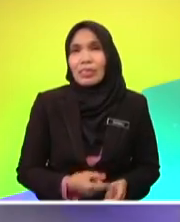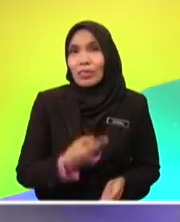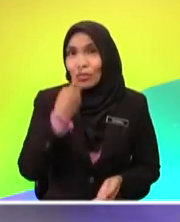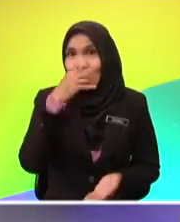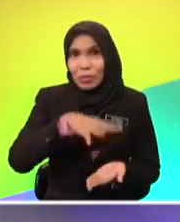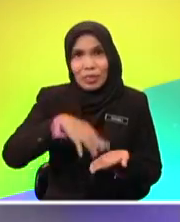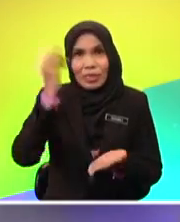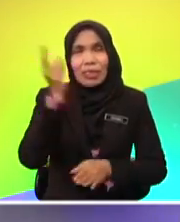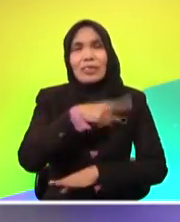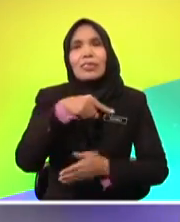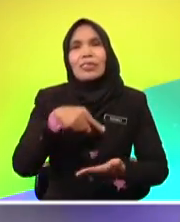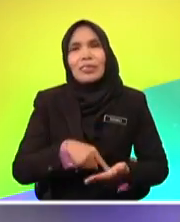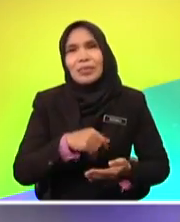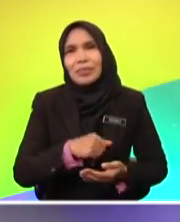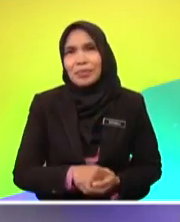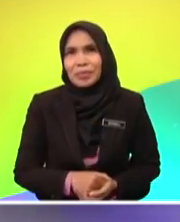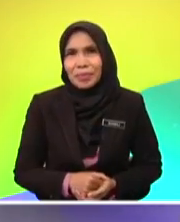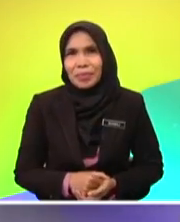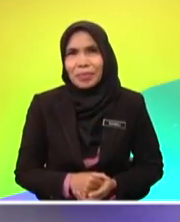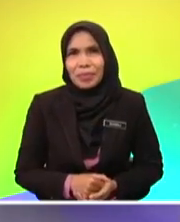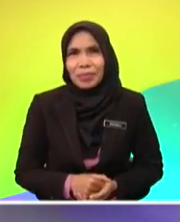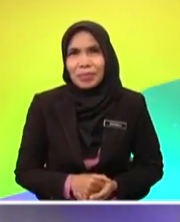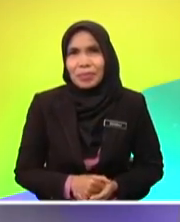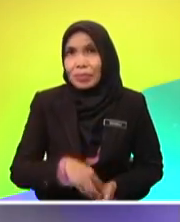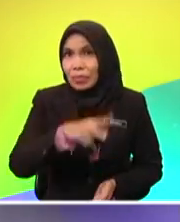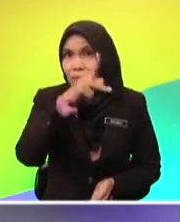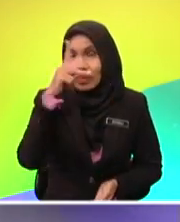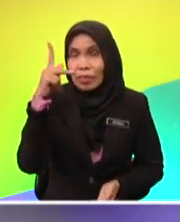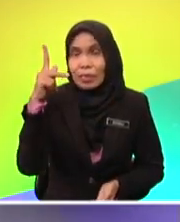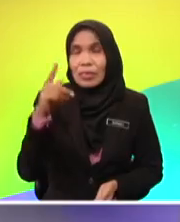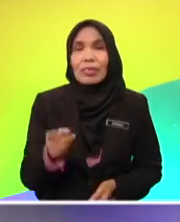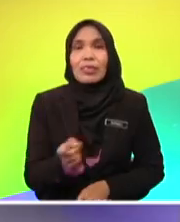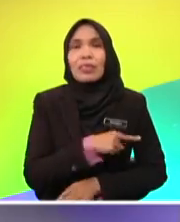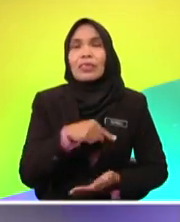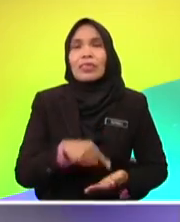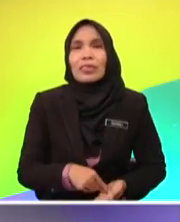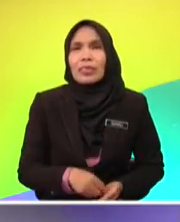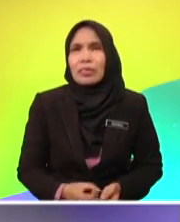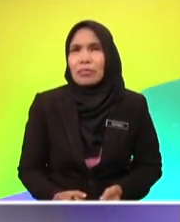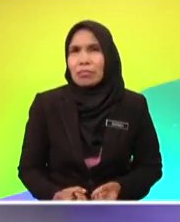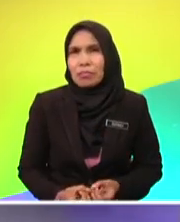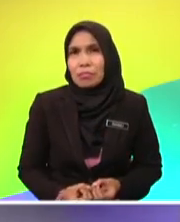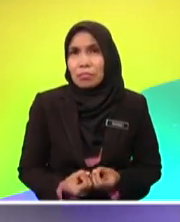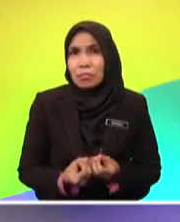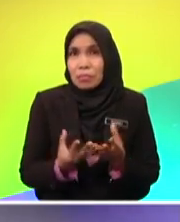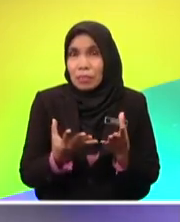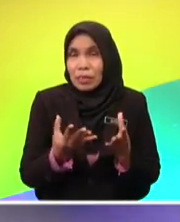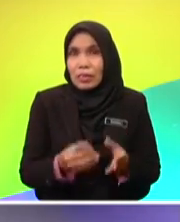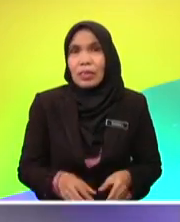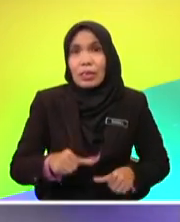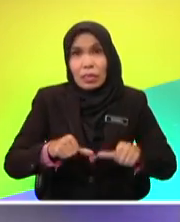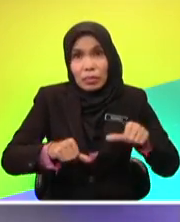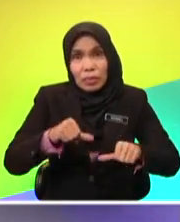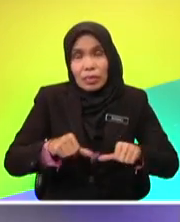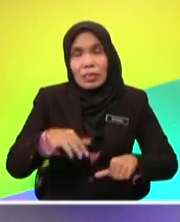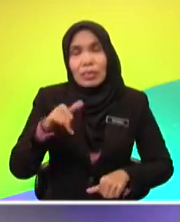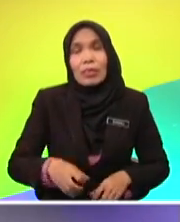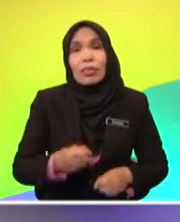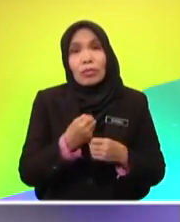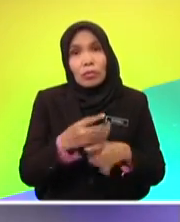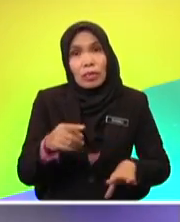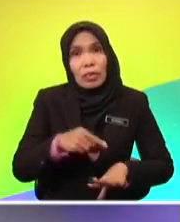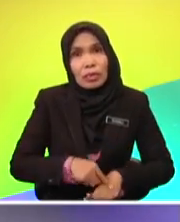ini cukup memperangsangkan kerana hari ini pelbagai aktiviti yang telah pun kita jalankan. Baik,